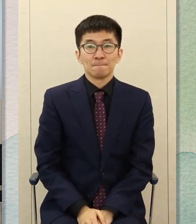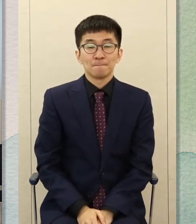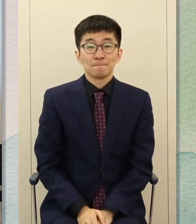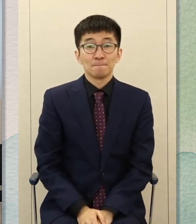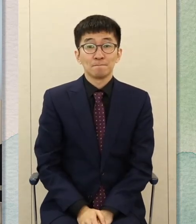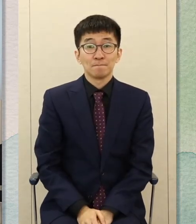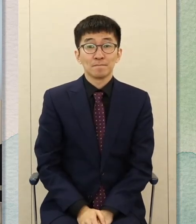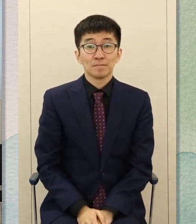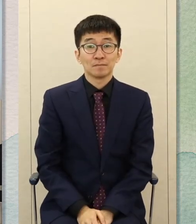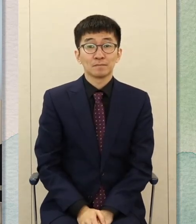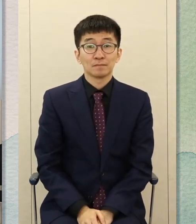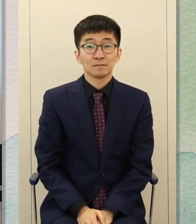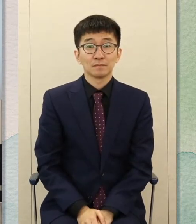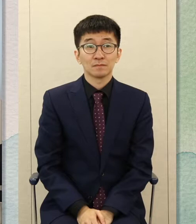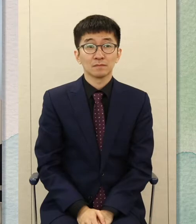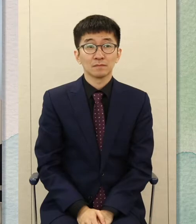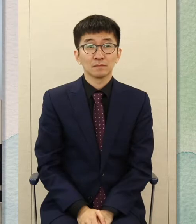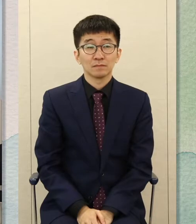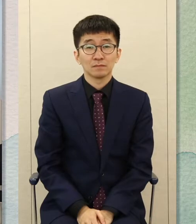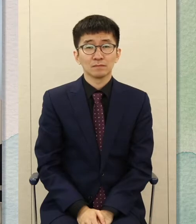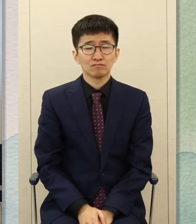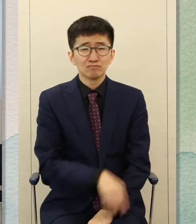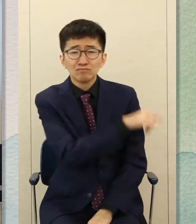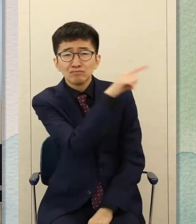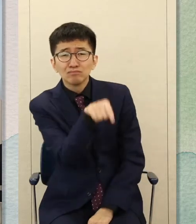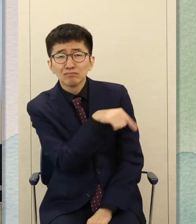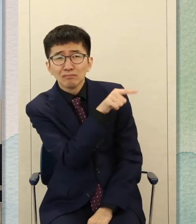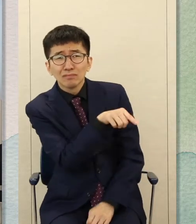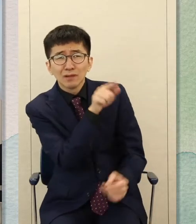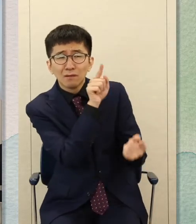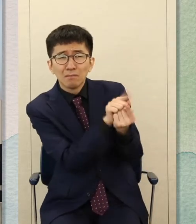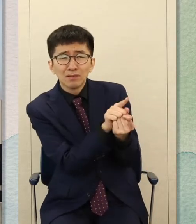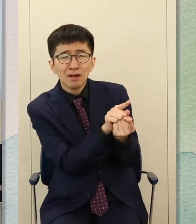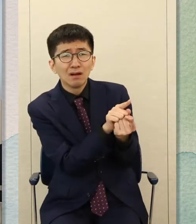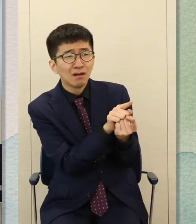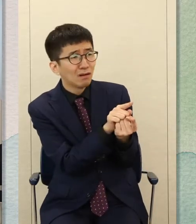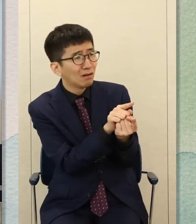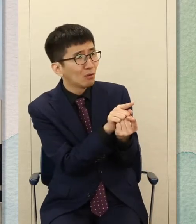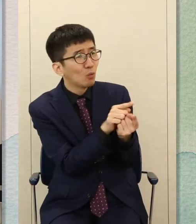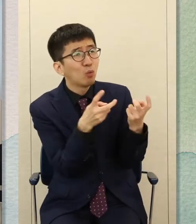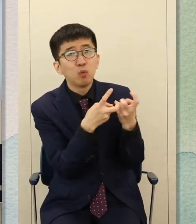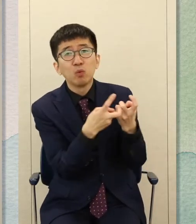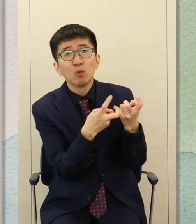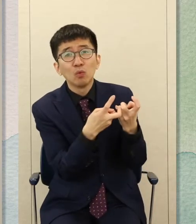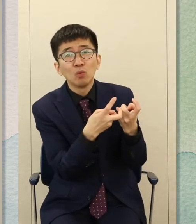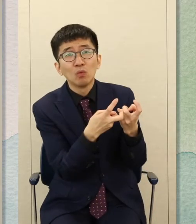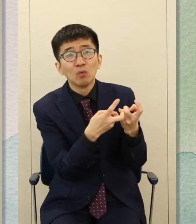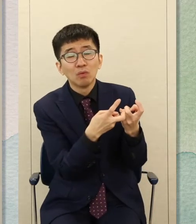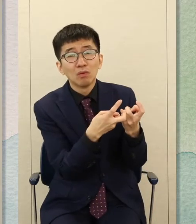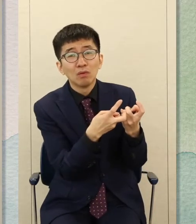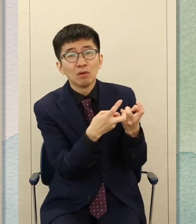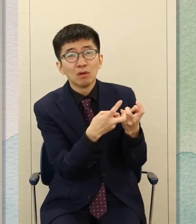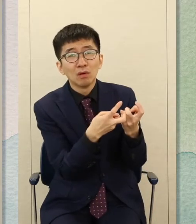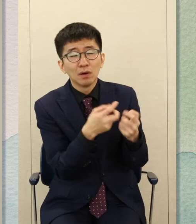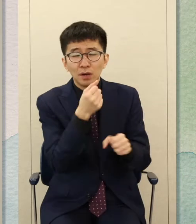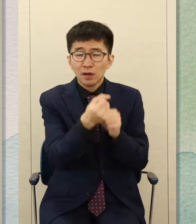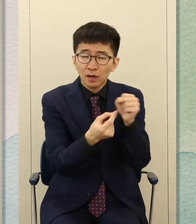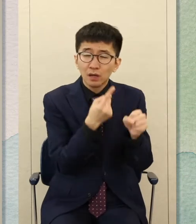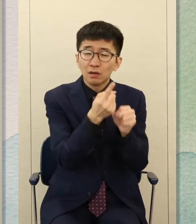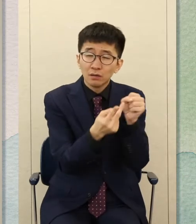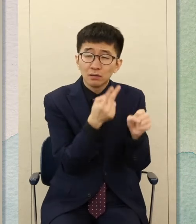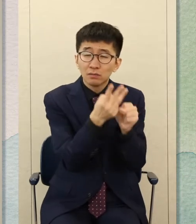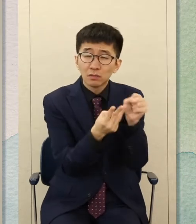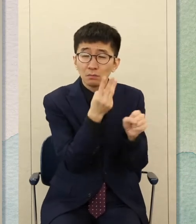자, 그러면 예, 그런 사람은 도대체 어디에 있을까? 그게 저의 제일 큰 고민이었습니다. 예, 지난 한 몇 년 동안 제가